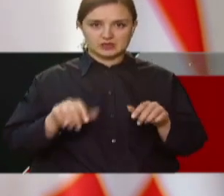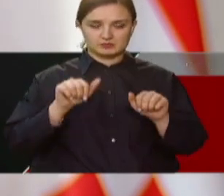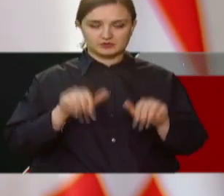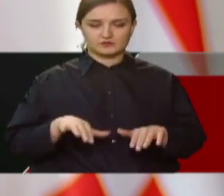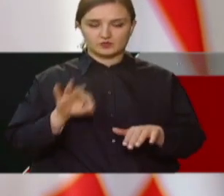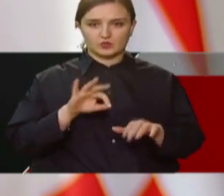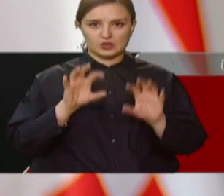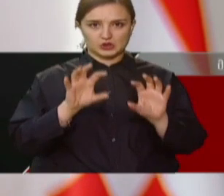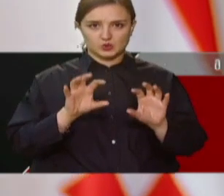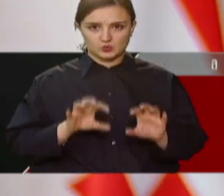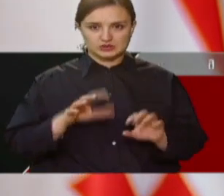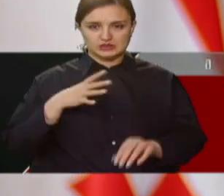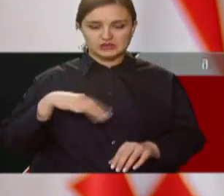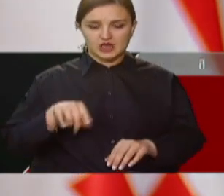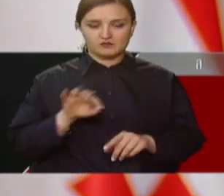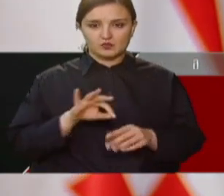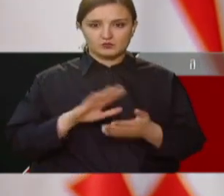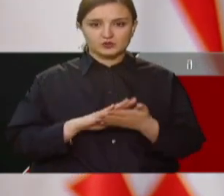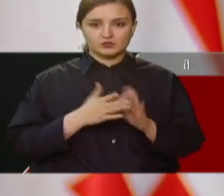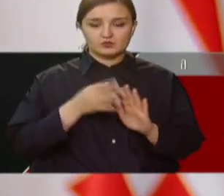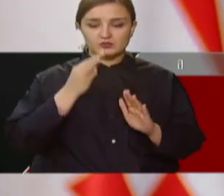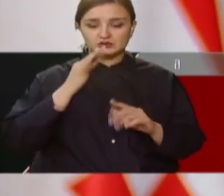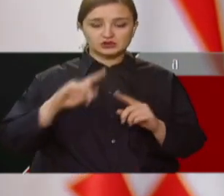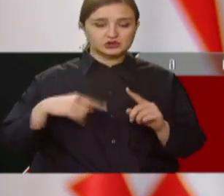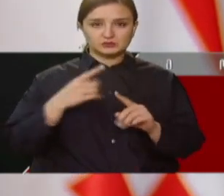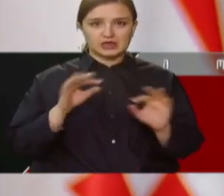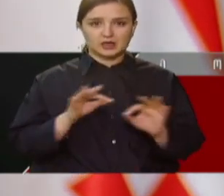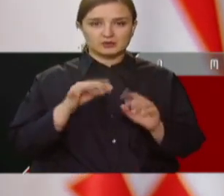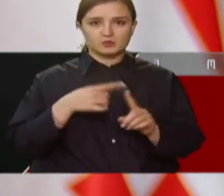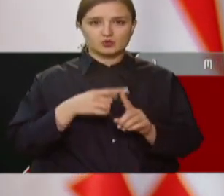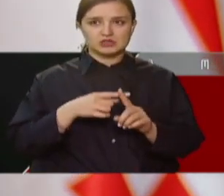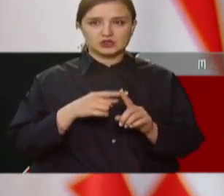შექმნილ ვითარებაზე, არაფერი მას შემდეგ არ მომხდარა პოზიტიური,